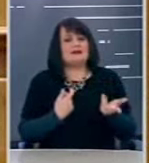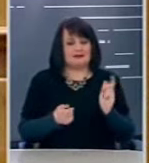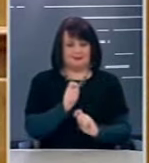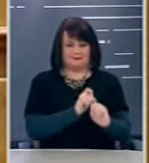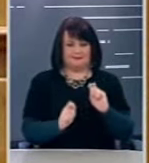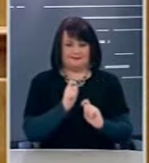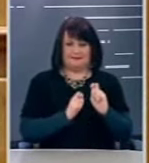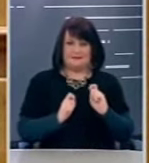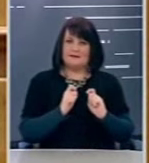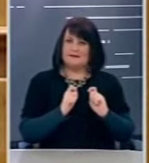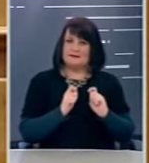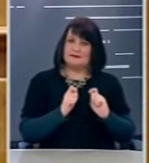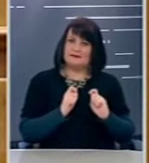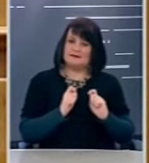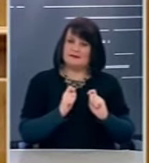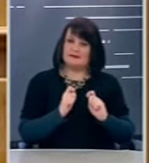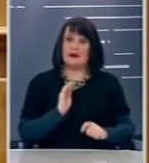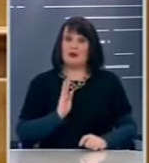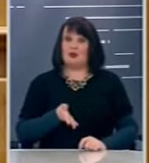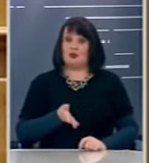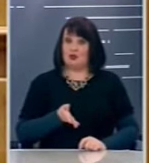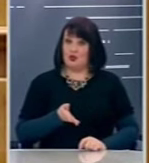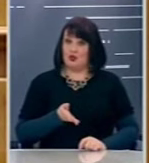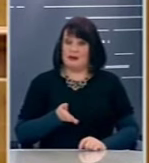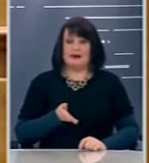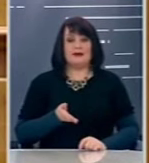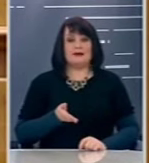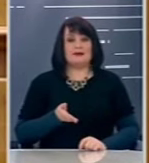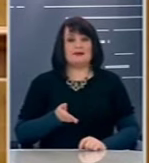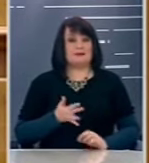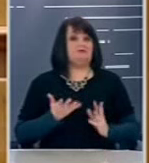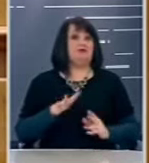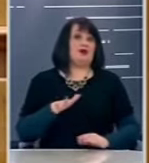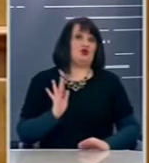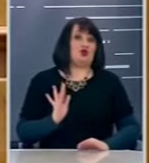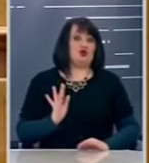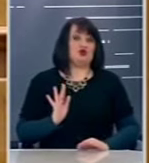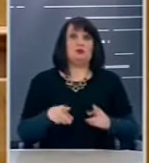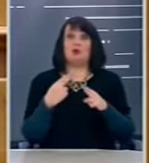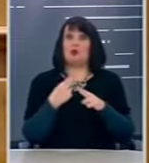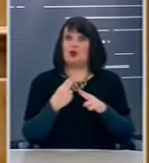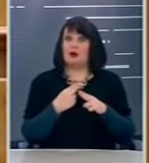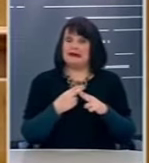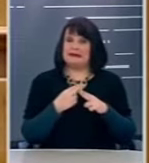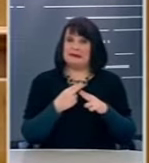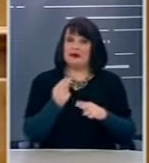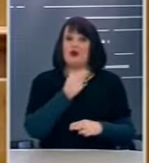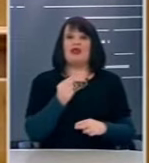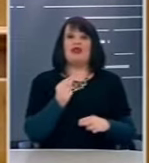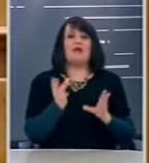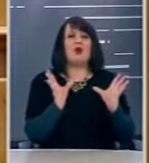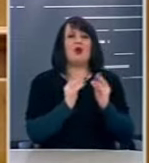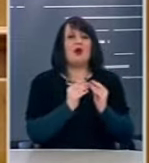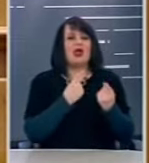διαμορφώνεται η δυνατότητα, και αυτό ίσως θα είναι και ένα από τα σημαντικότερα θέματα της